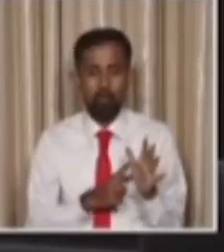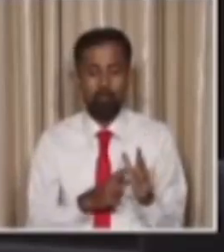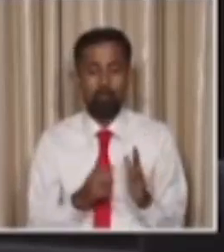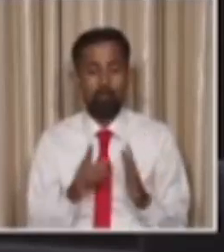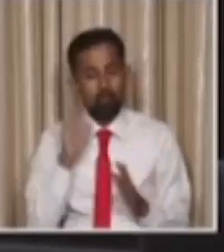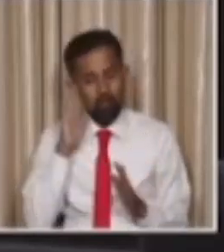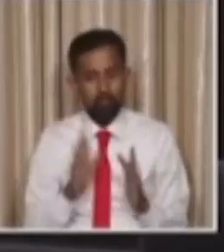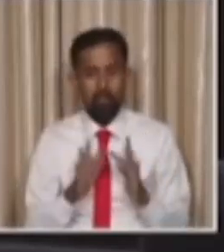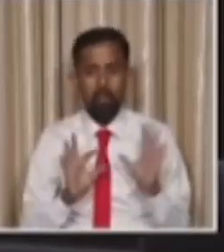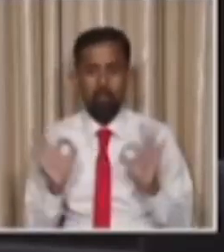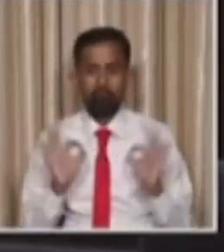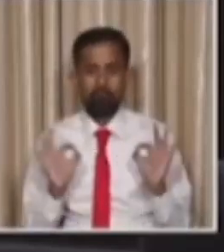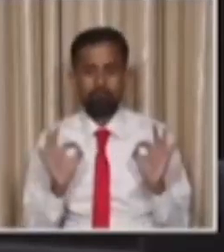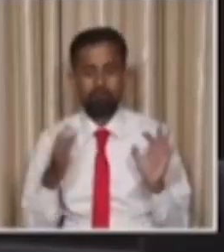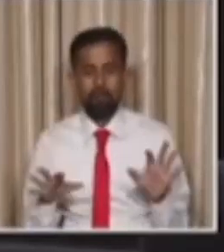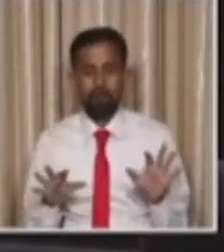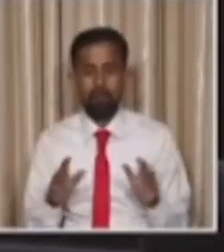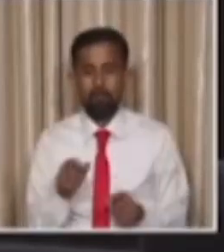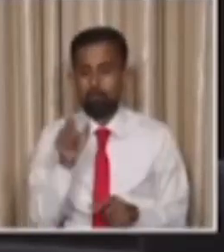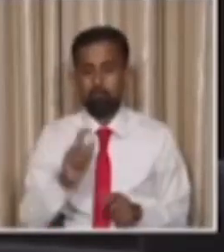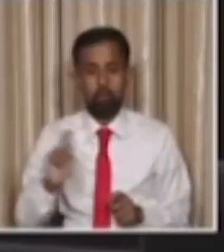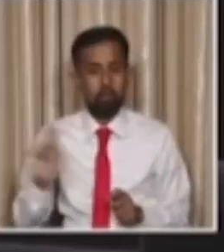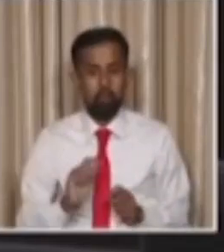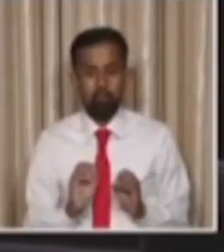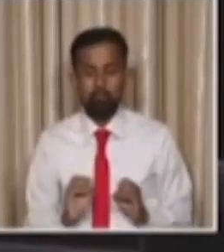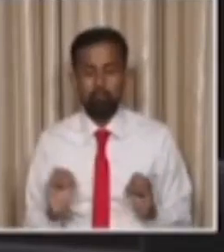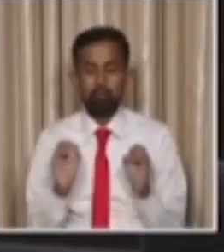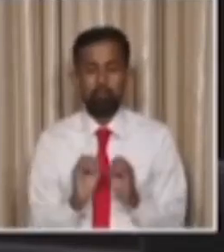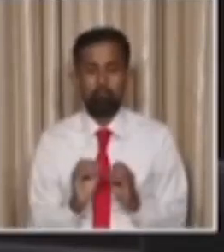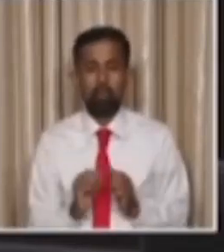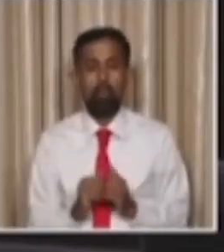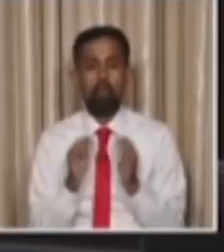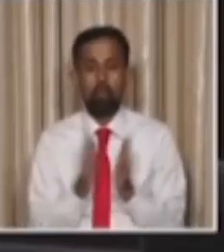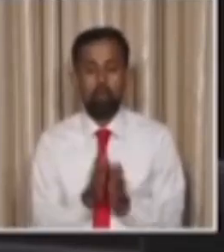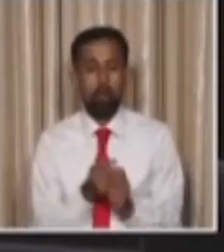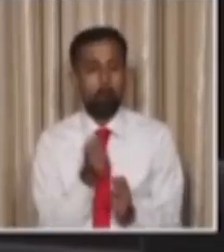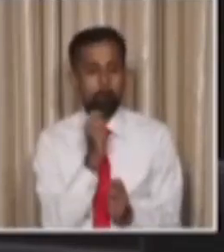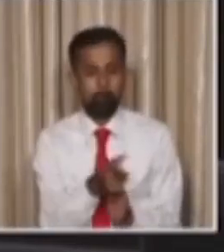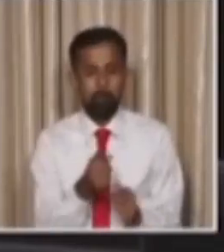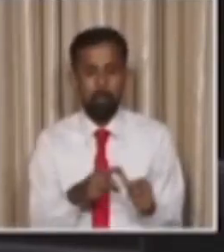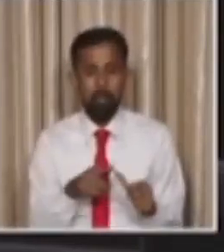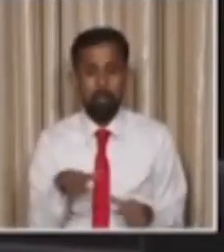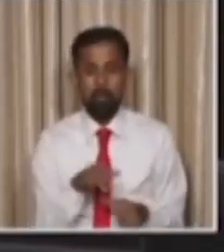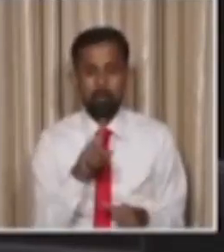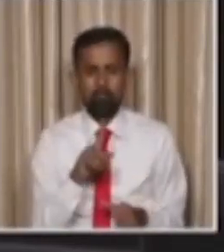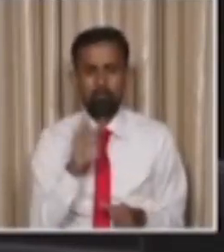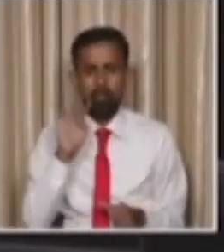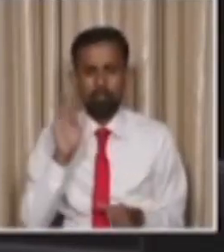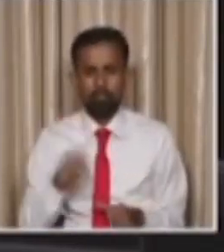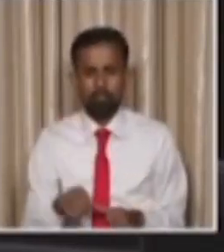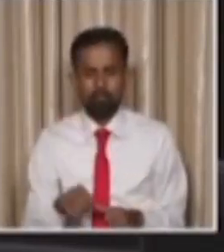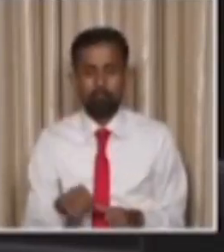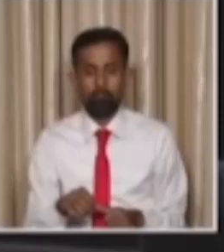රක්ෂණය කරලා තිනවා ගොවින්ගේ මුදලක් අය කරගන්නේ නැතුව. ඒ නිසා මේ සියල්ලට වන්දි ගෙවන්න අක්කරයකට රුපියල් 40000